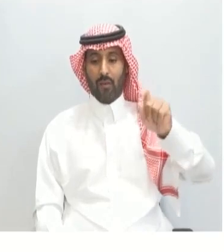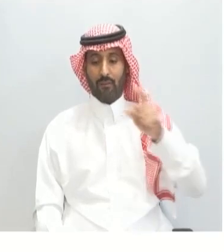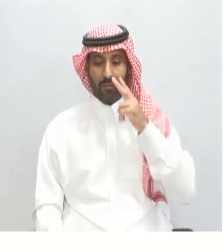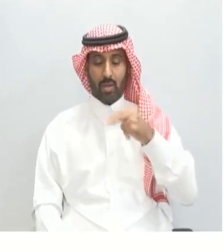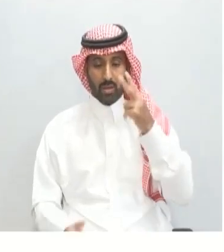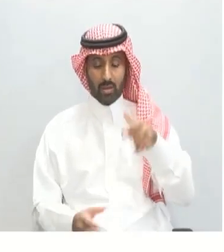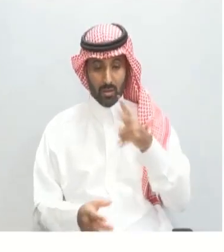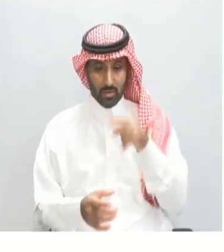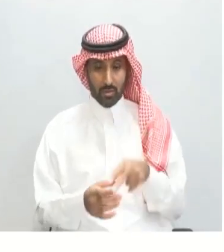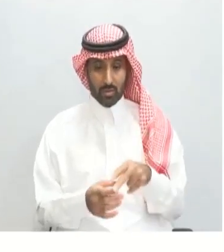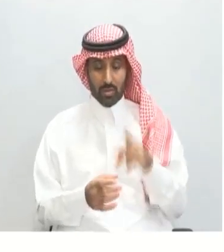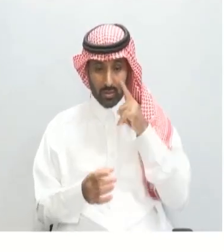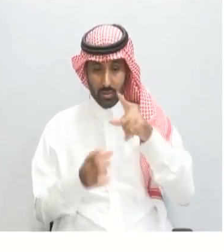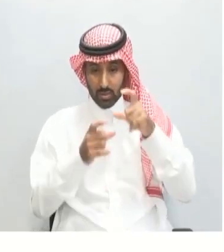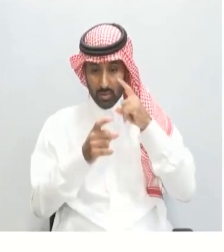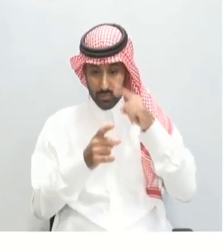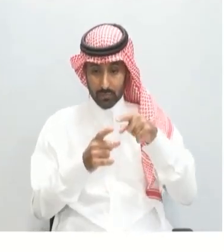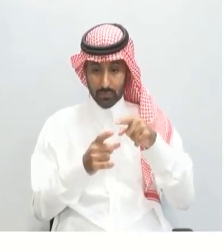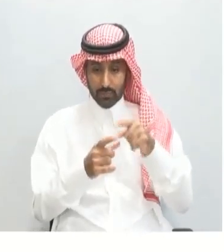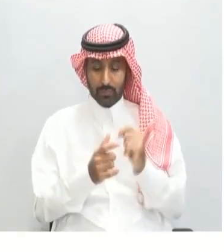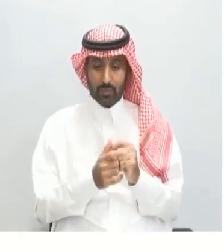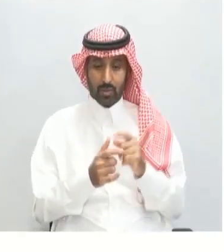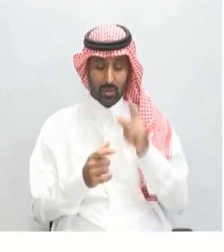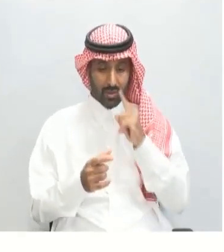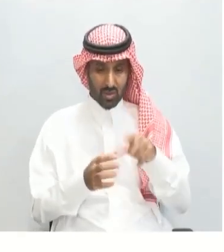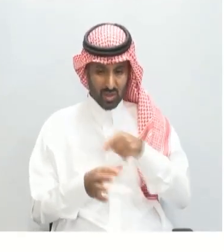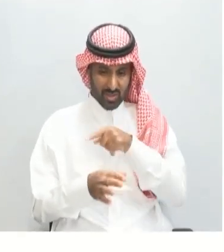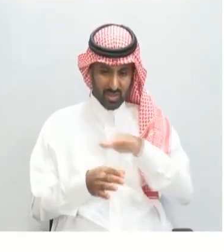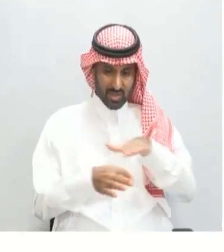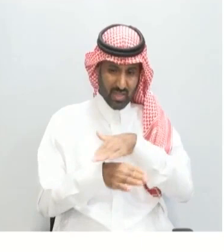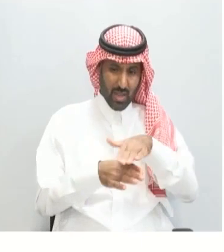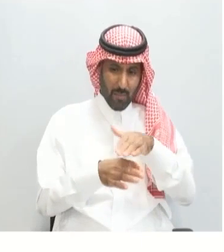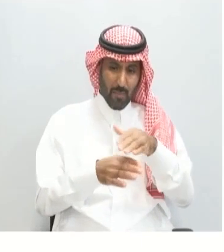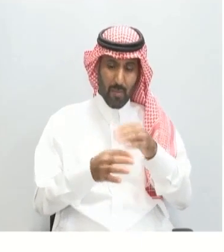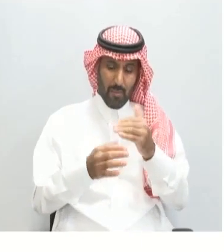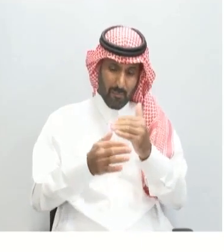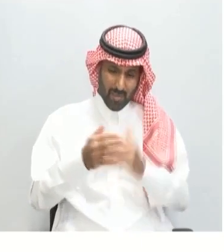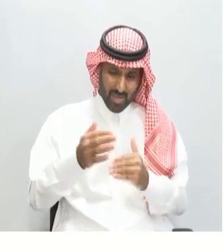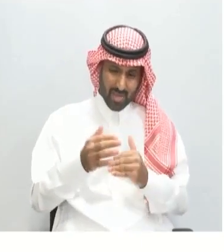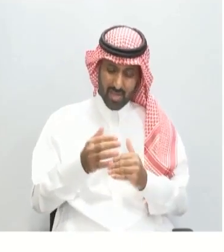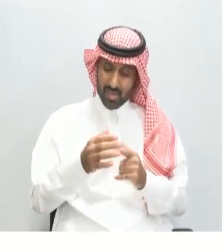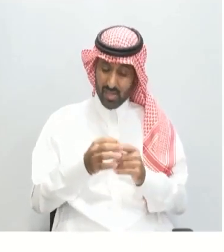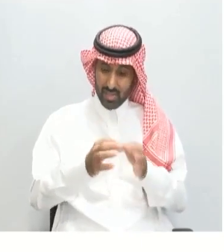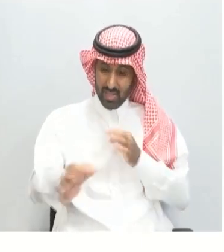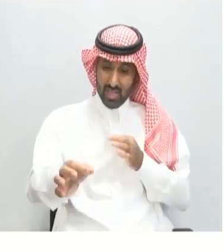اذا لو نلاحظ ان الصوره التي امامنا هي زلزال سطحي بعيد عن مناطق